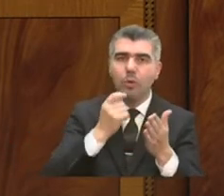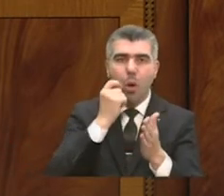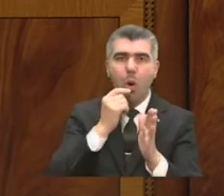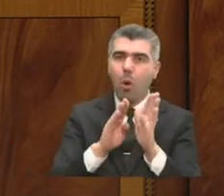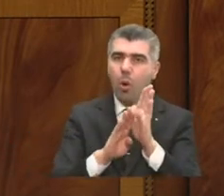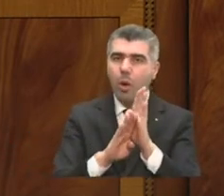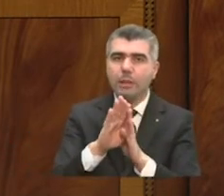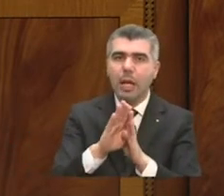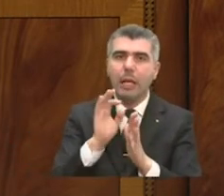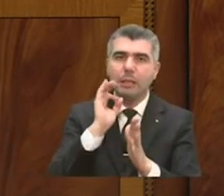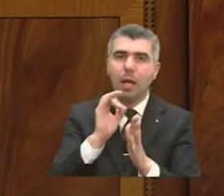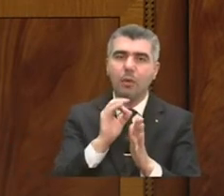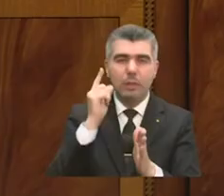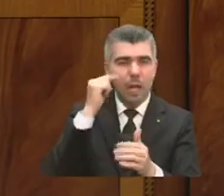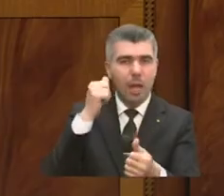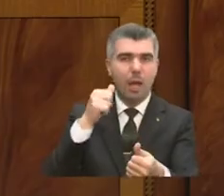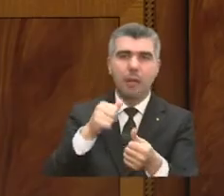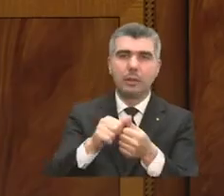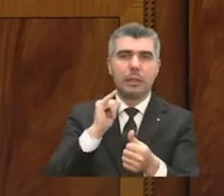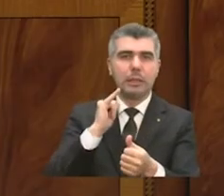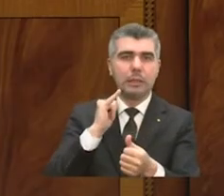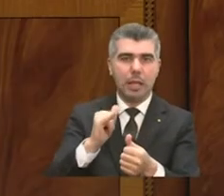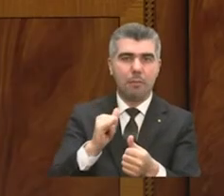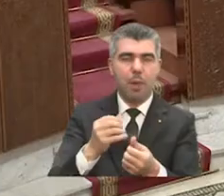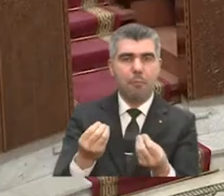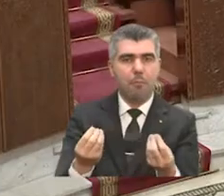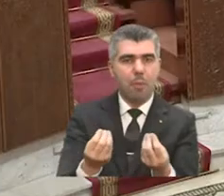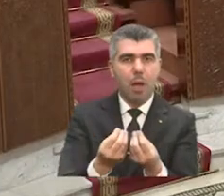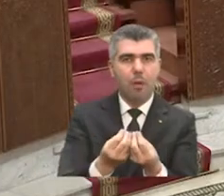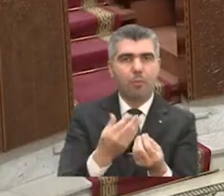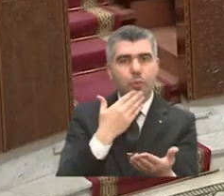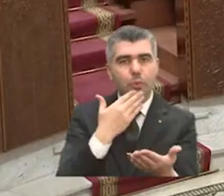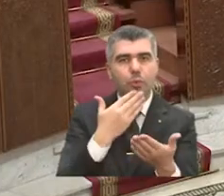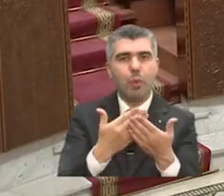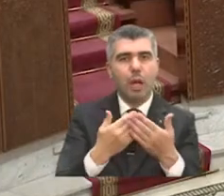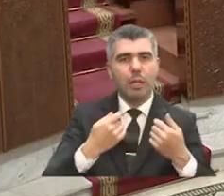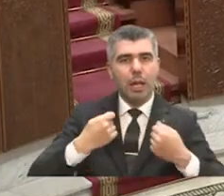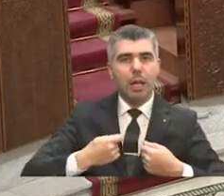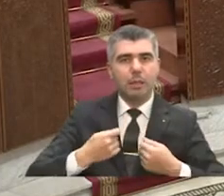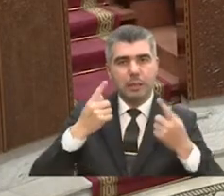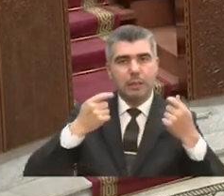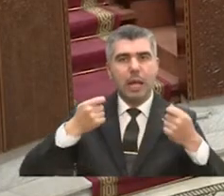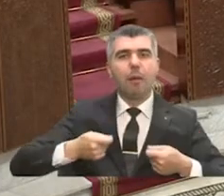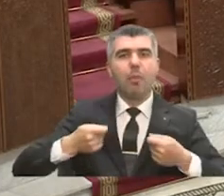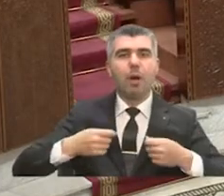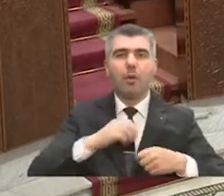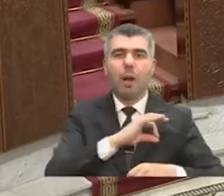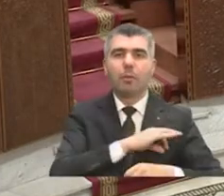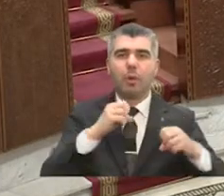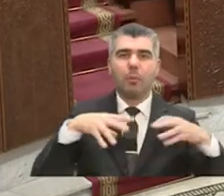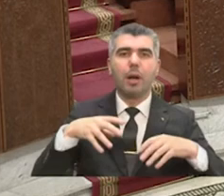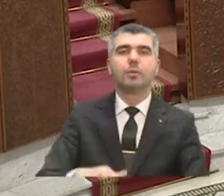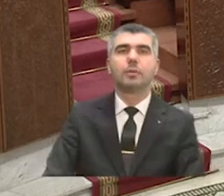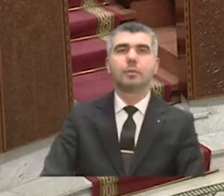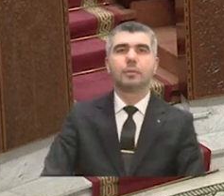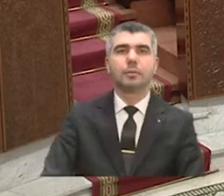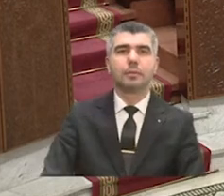Sa Majesté le roi, le Maroc a fait son choix